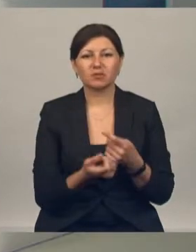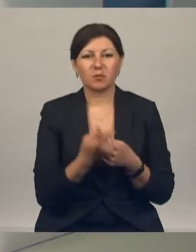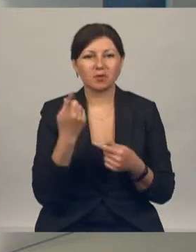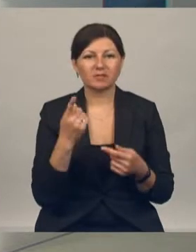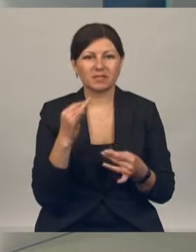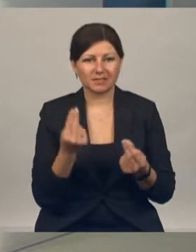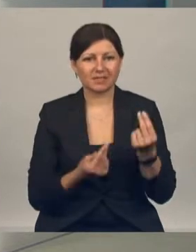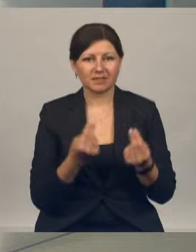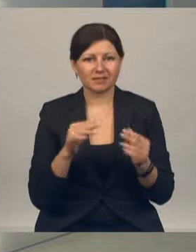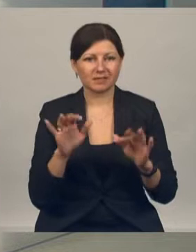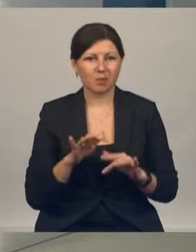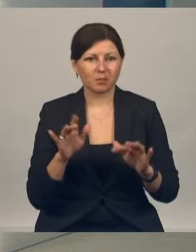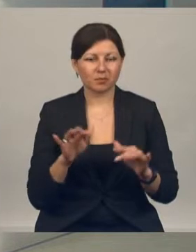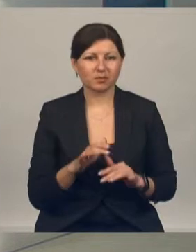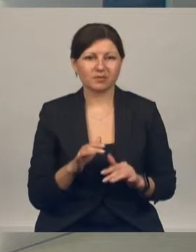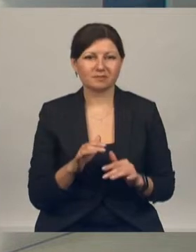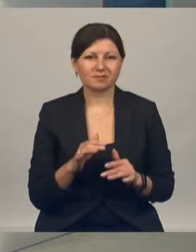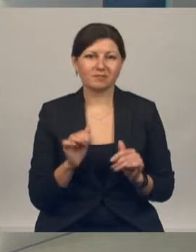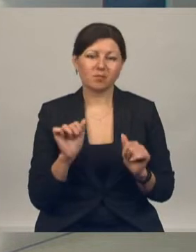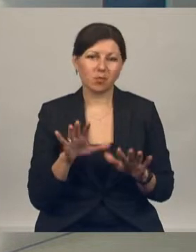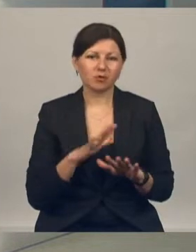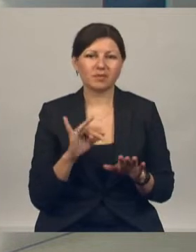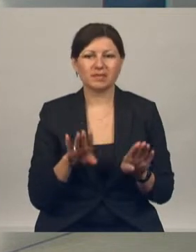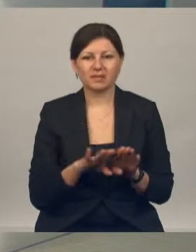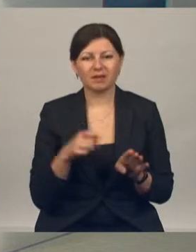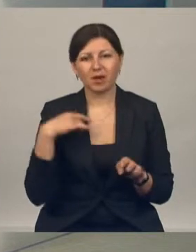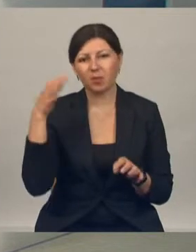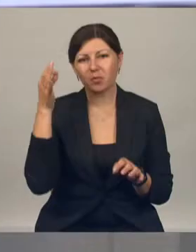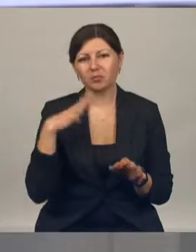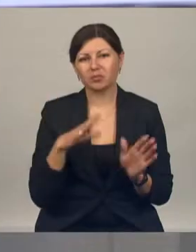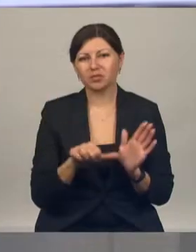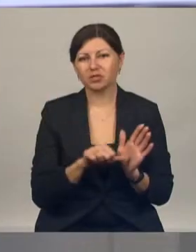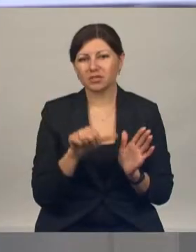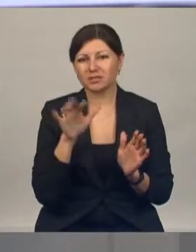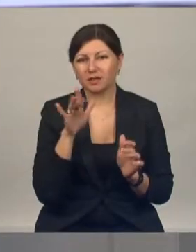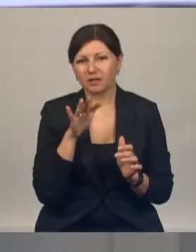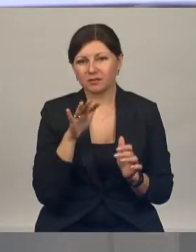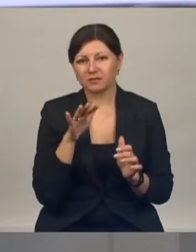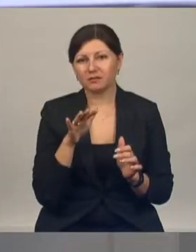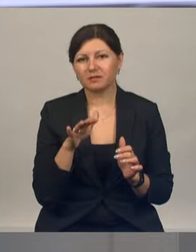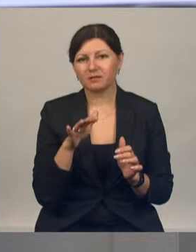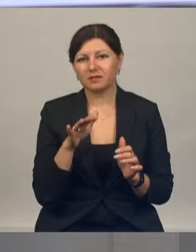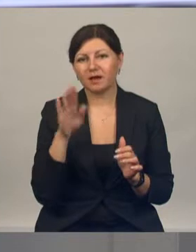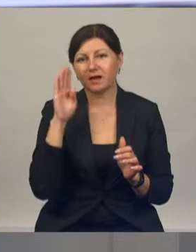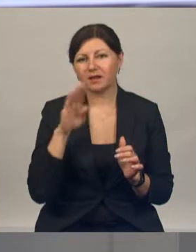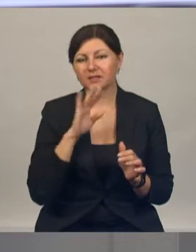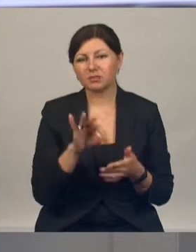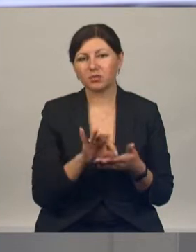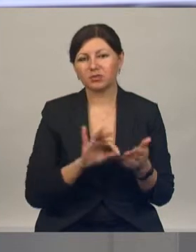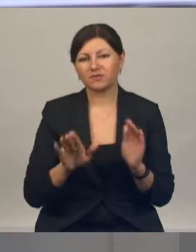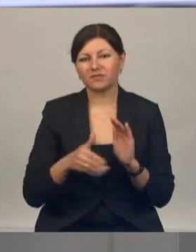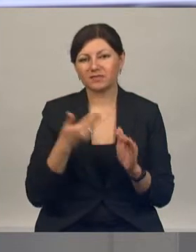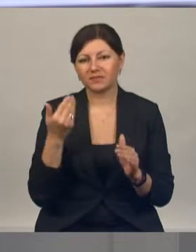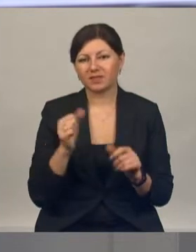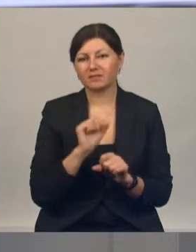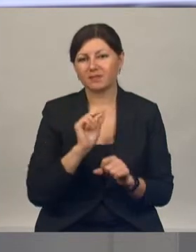игры? Ну, наверное, и так. Я помню, что мне было 6 лет, отца срочно вызвали на работу, выходной